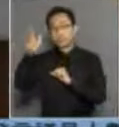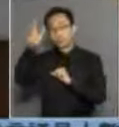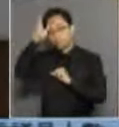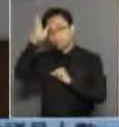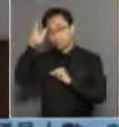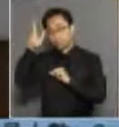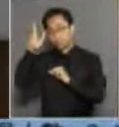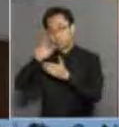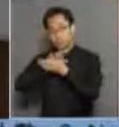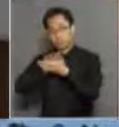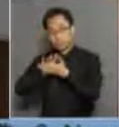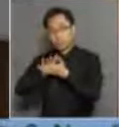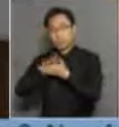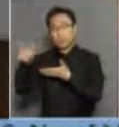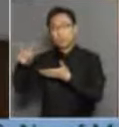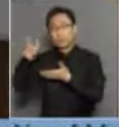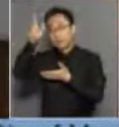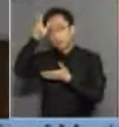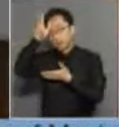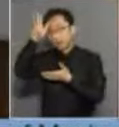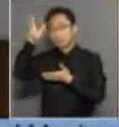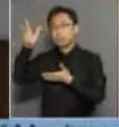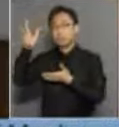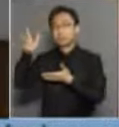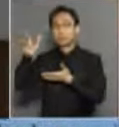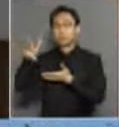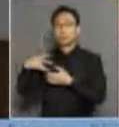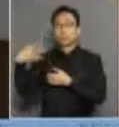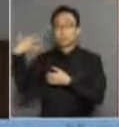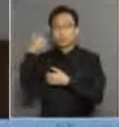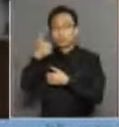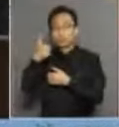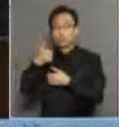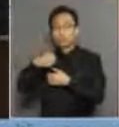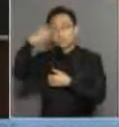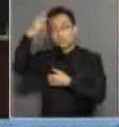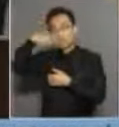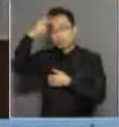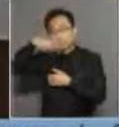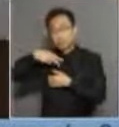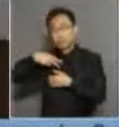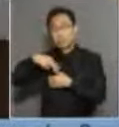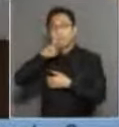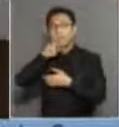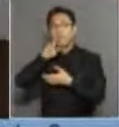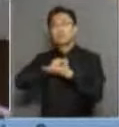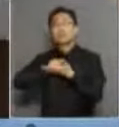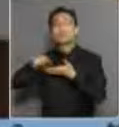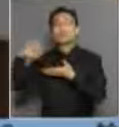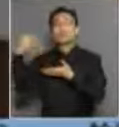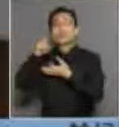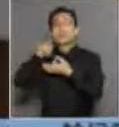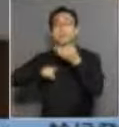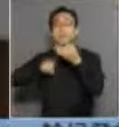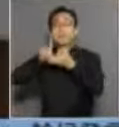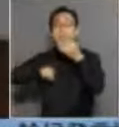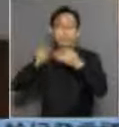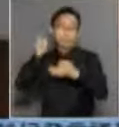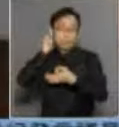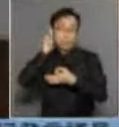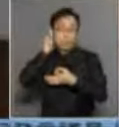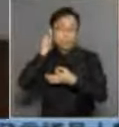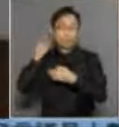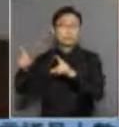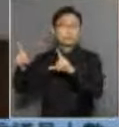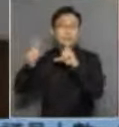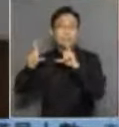但是他是行政長官辦公室的常任秘書長劉嚴女士，他來答這個問題，可能在體